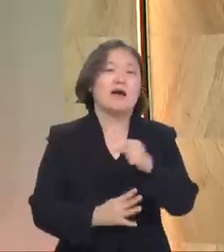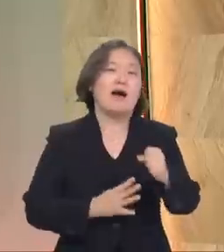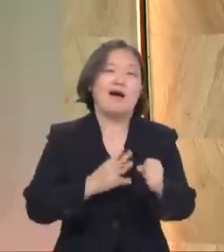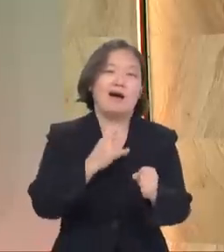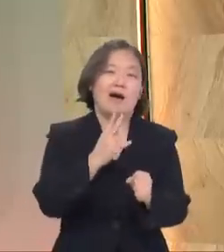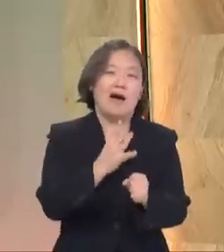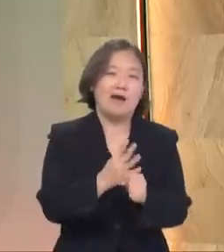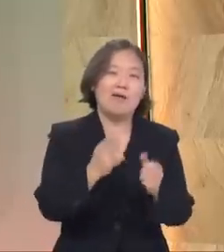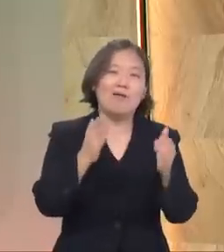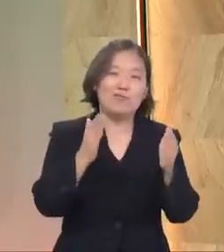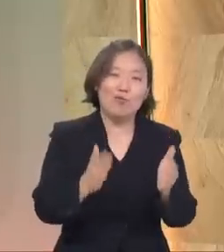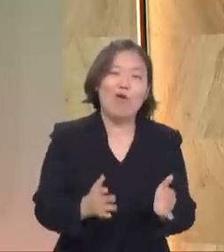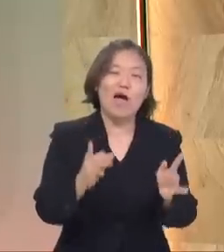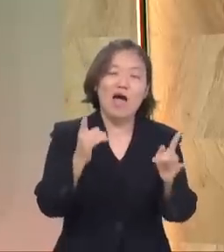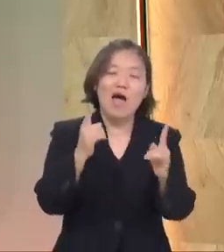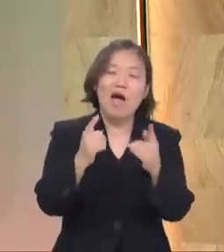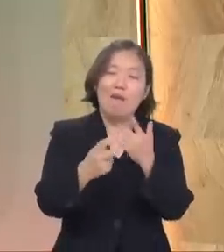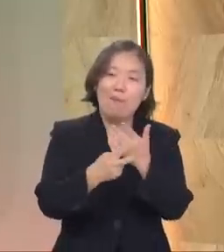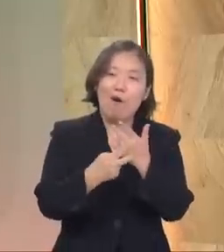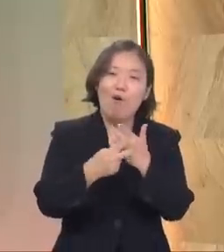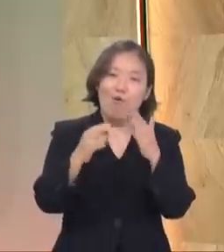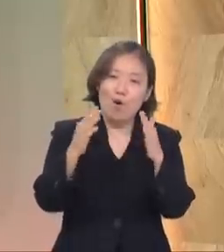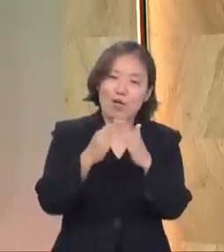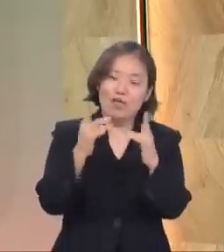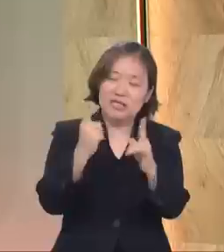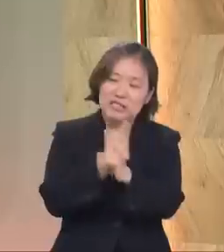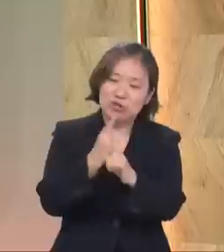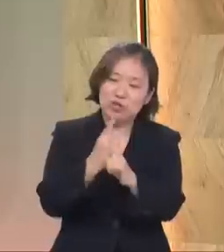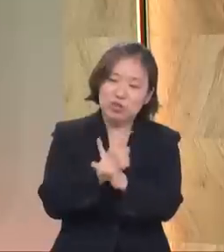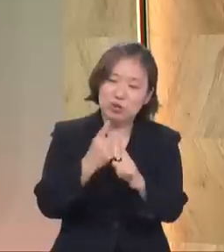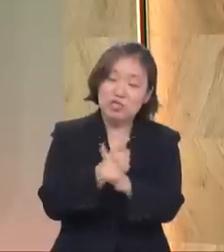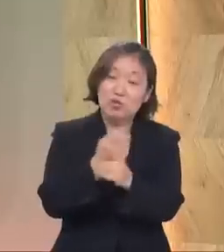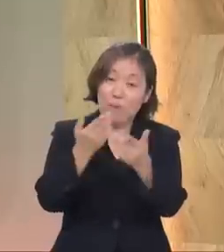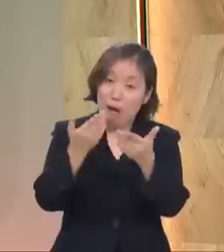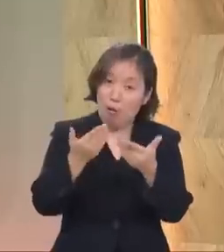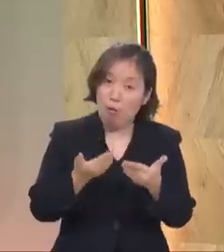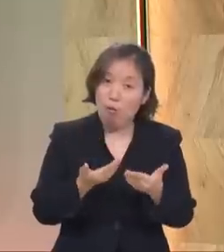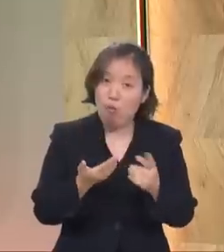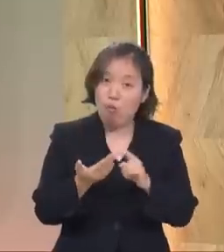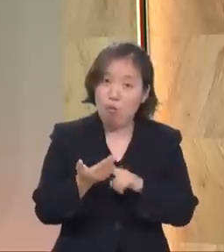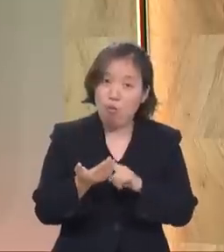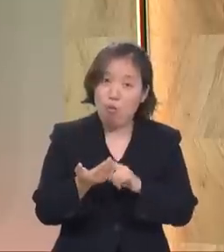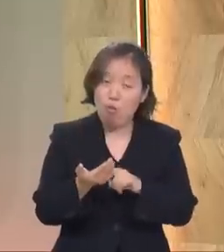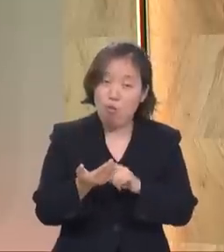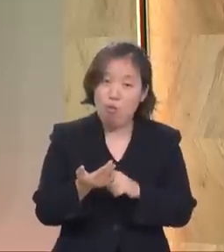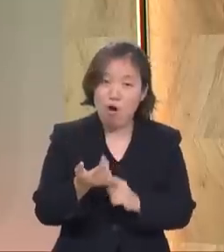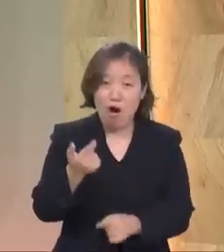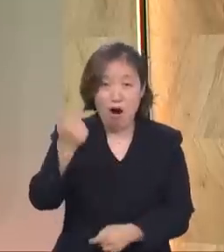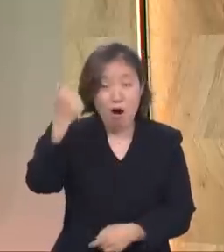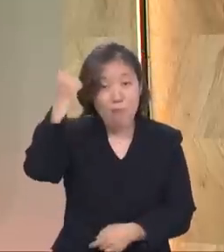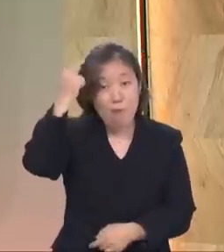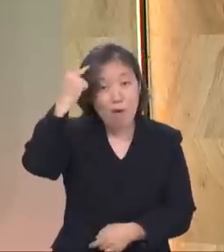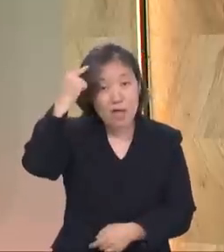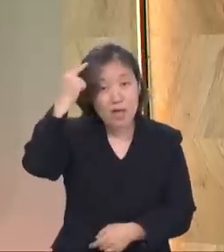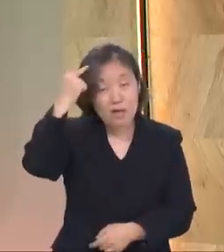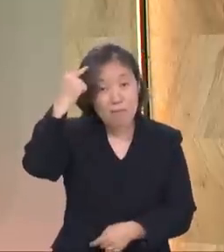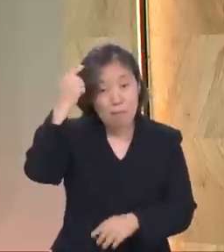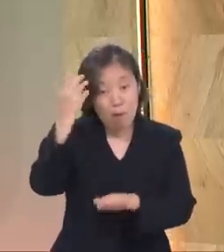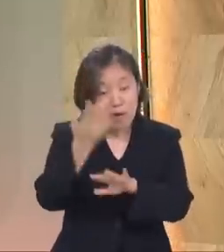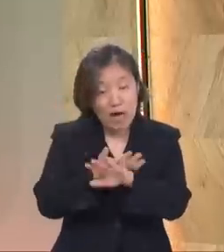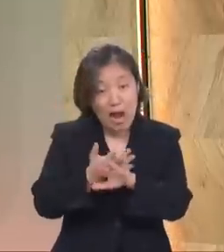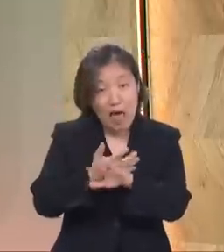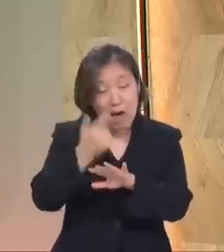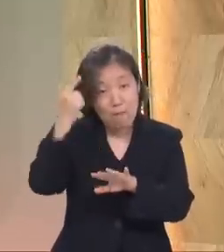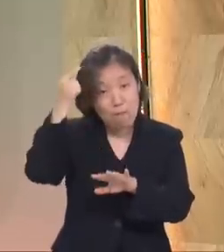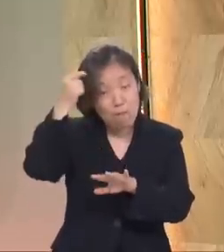항암치료를 받고 머리가 머리에 있는 머리카락이 다 우수수수수 떨어지는 그런